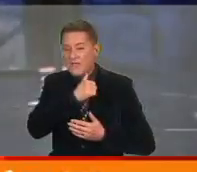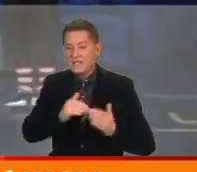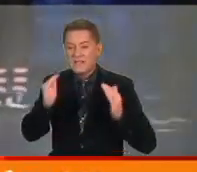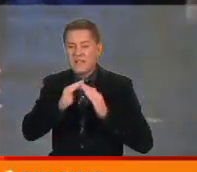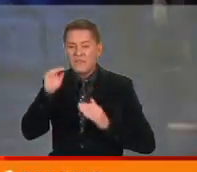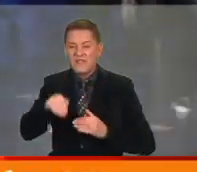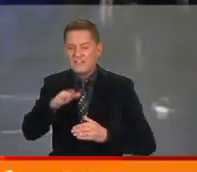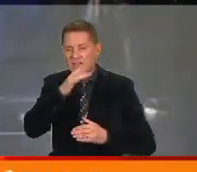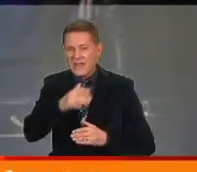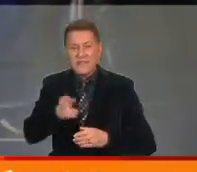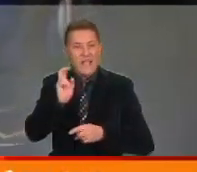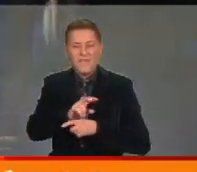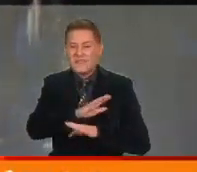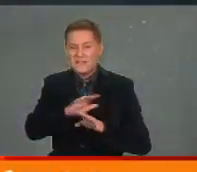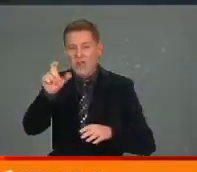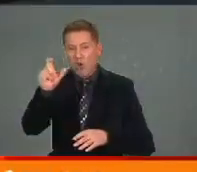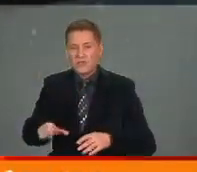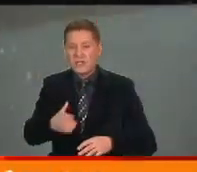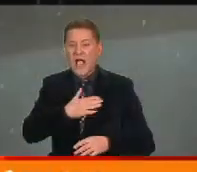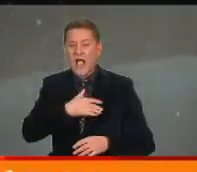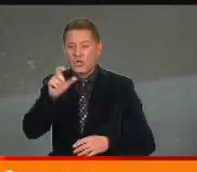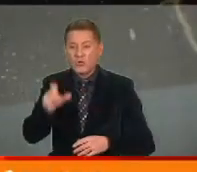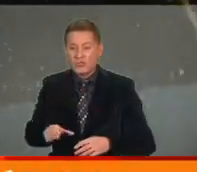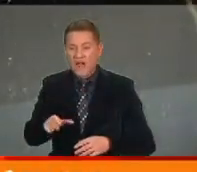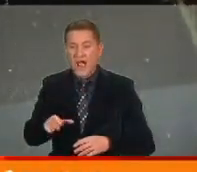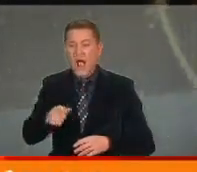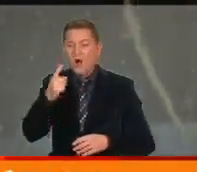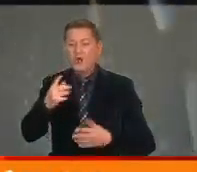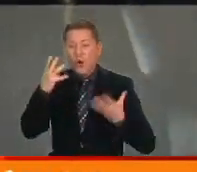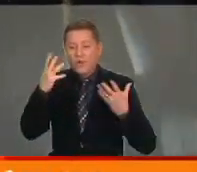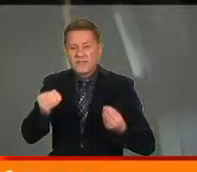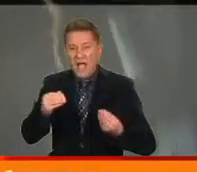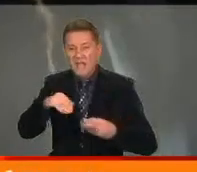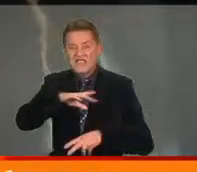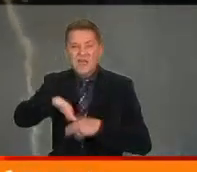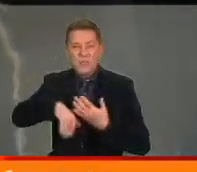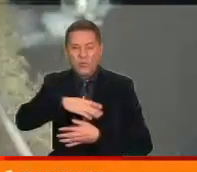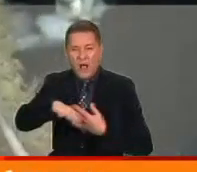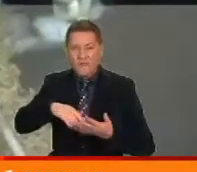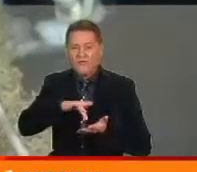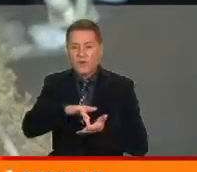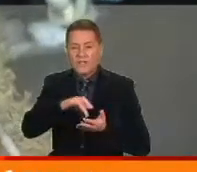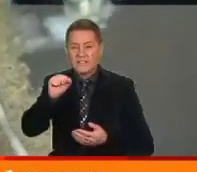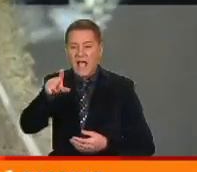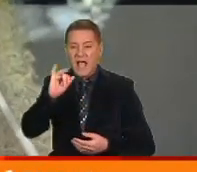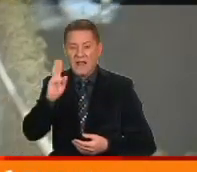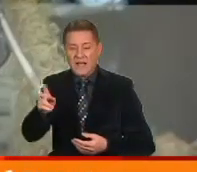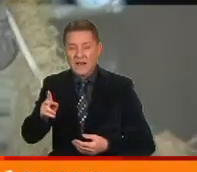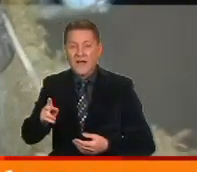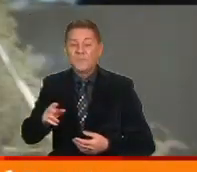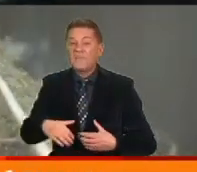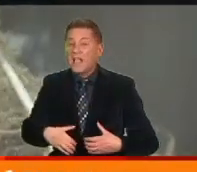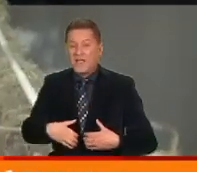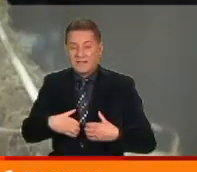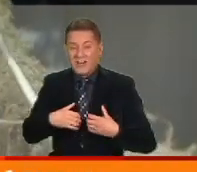не зазирала людська душа. Та одного дня у непролазних лісових хащах заблукав турист Алекс. Насправді страшенно смішне